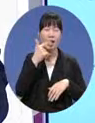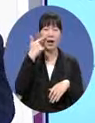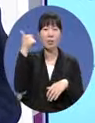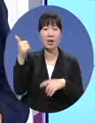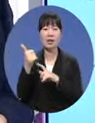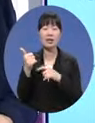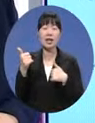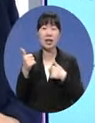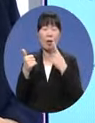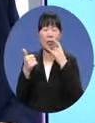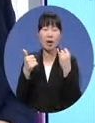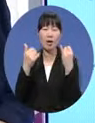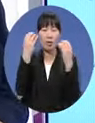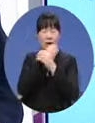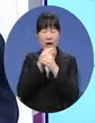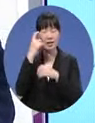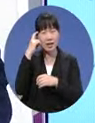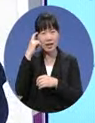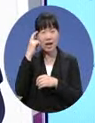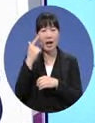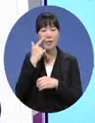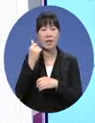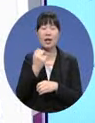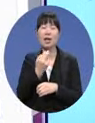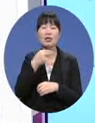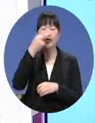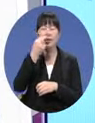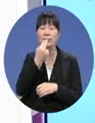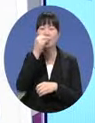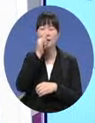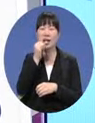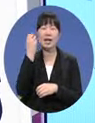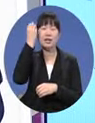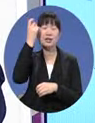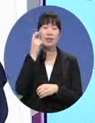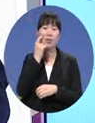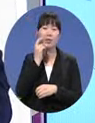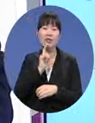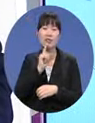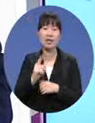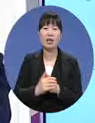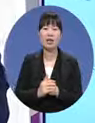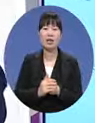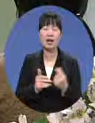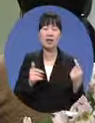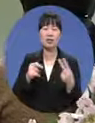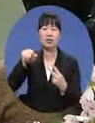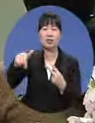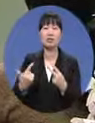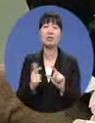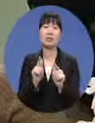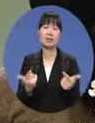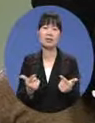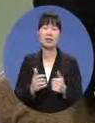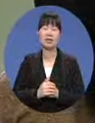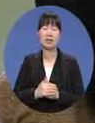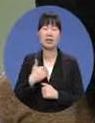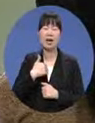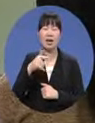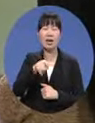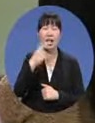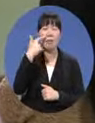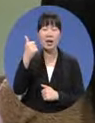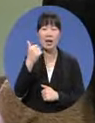아빠는 나를 엄마로 알고 만진 거 아니냐. 아빠 입에서 술 냄새가 났다. 잊을 수가 없다. 한두 건이 아니에요, 여러분. 저는 그